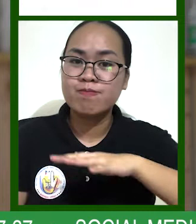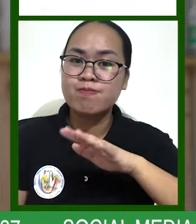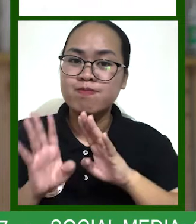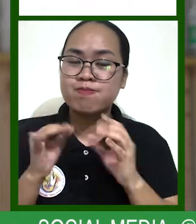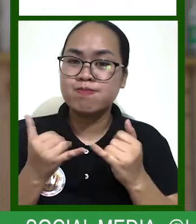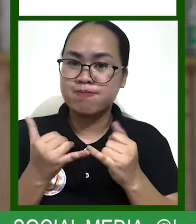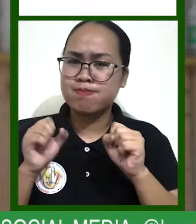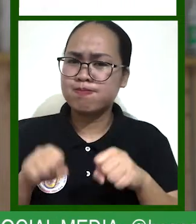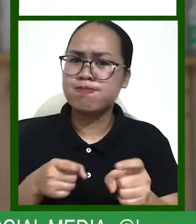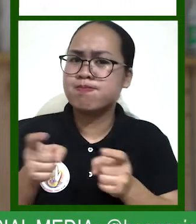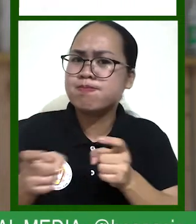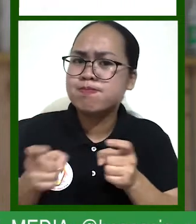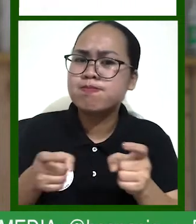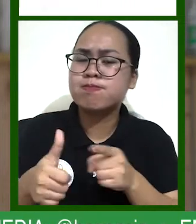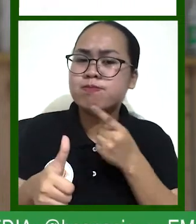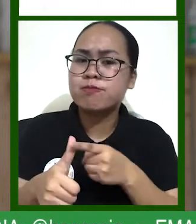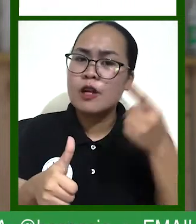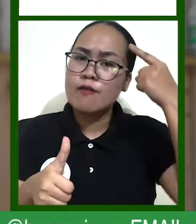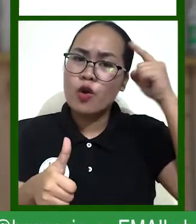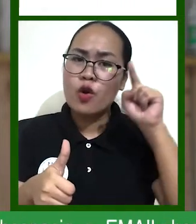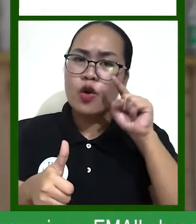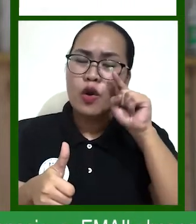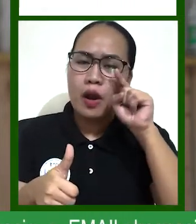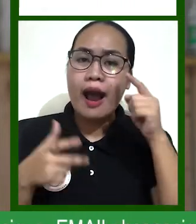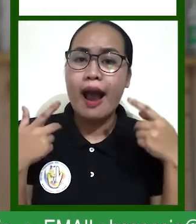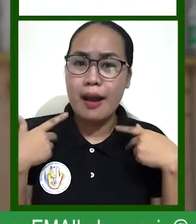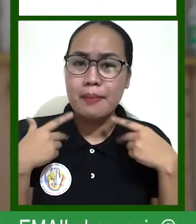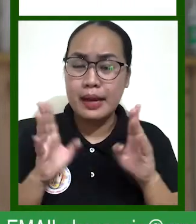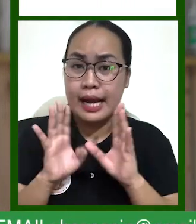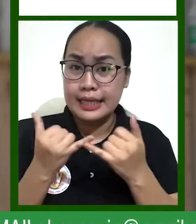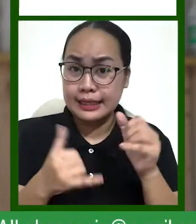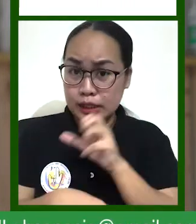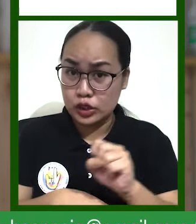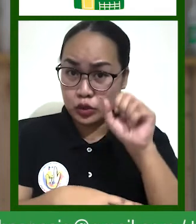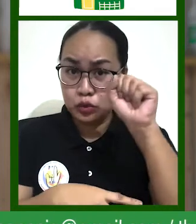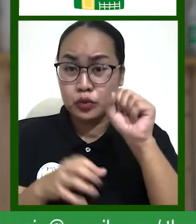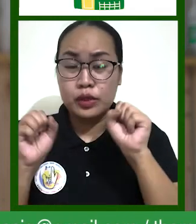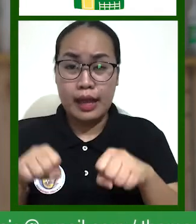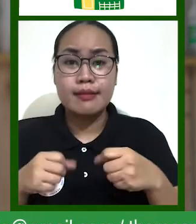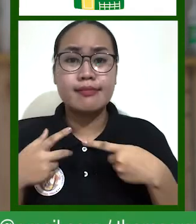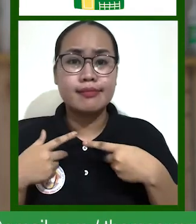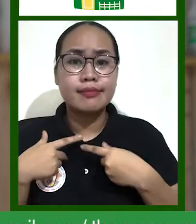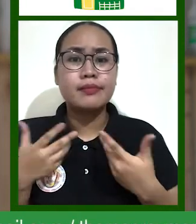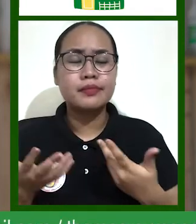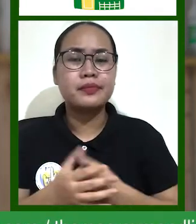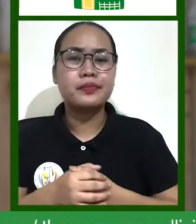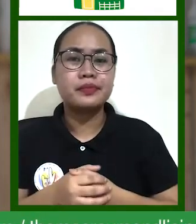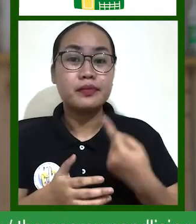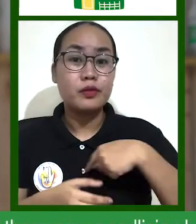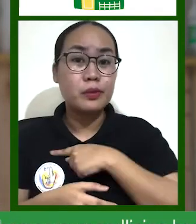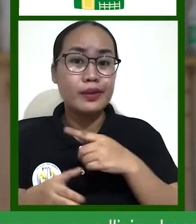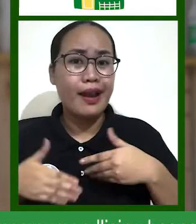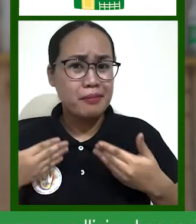maging manageable po ang ating ALS program dito po sa San Antonio. And no, natutuwa po kami magmula